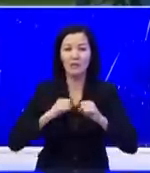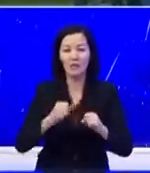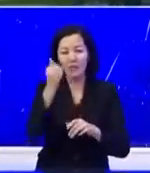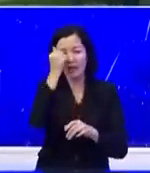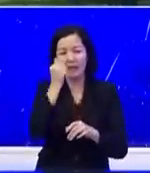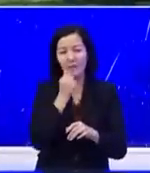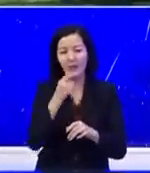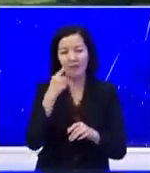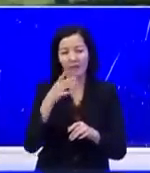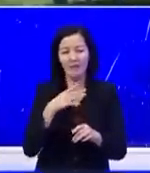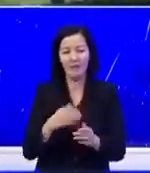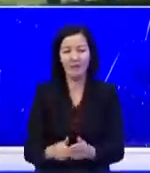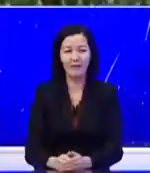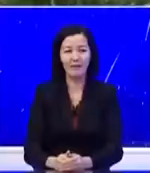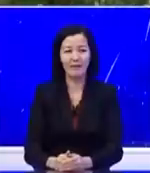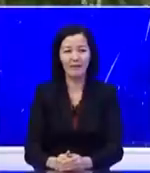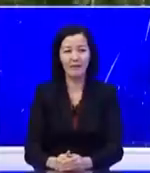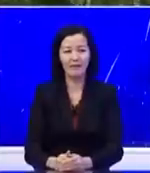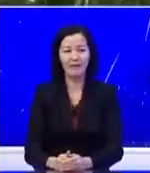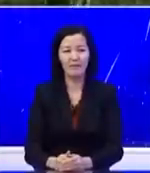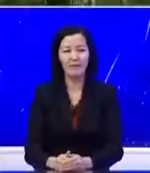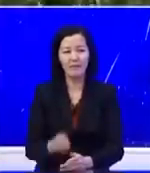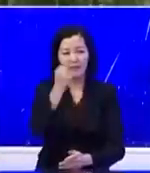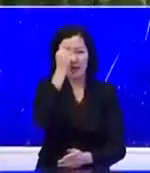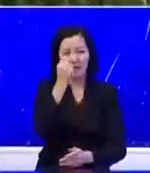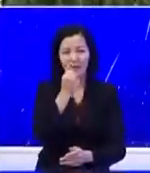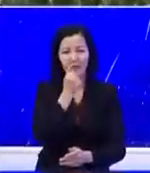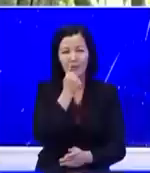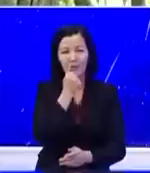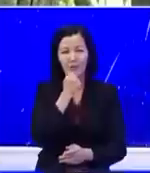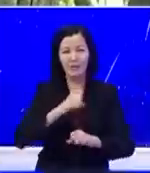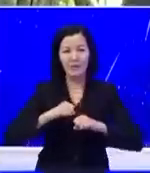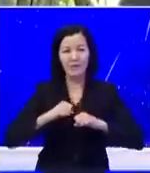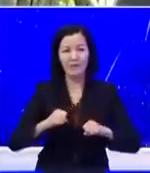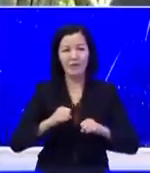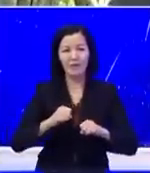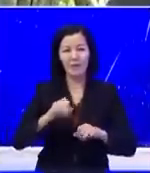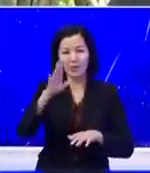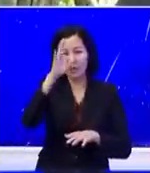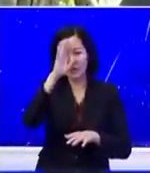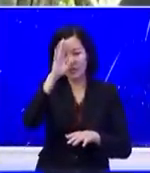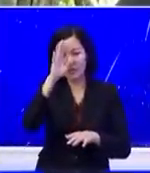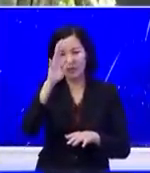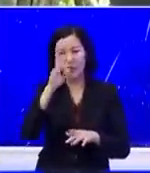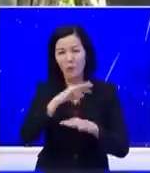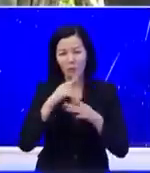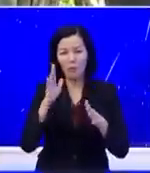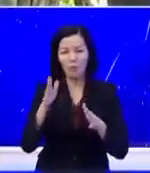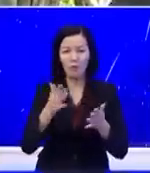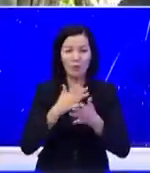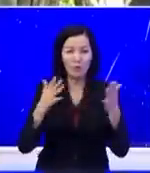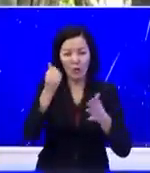айтар алғыстары бөлек. Алғыс айтамыз. Осындай мықты-мықты жігіт болып жүре берсін. Көп-көп